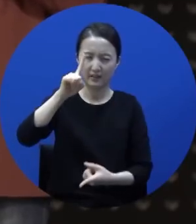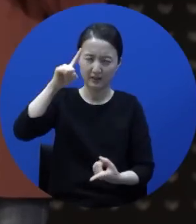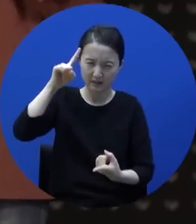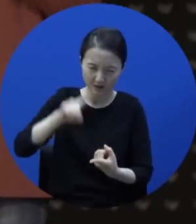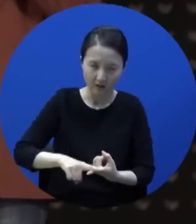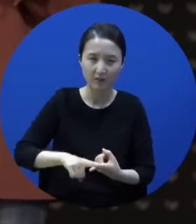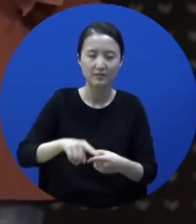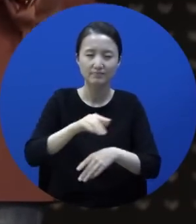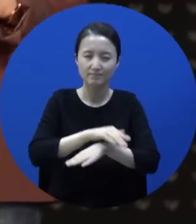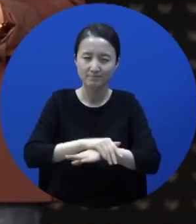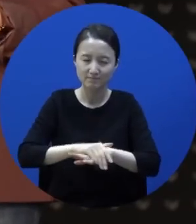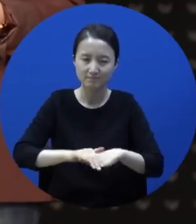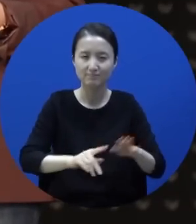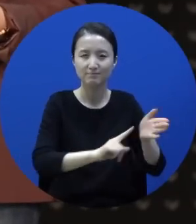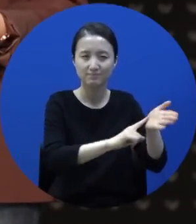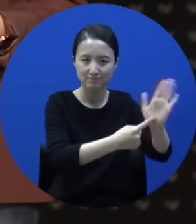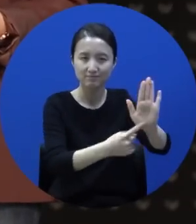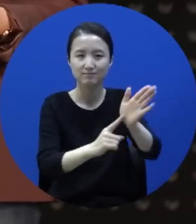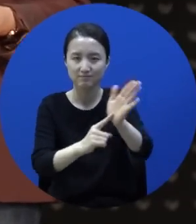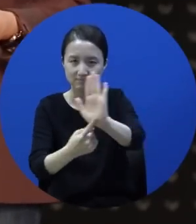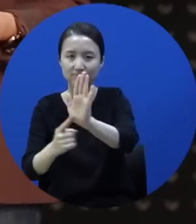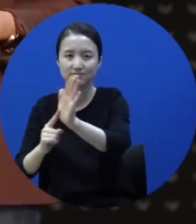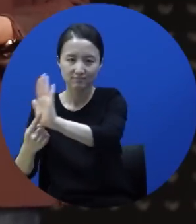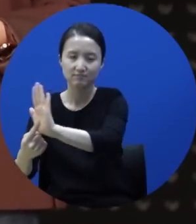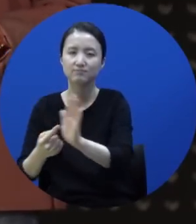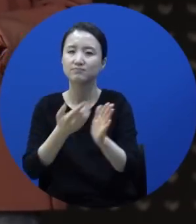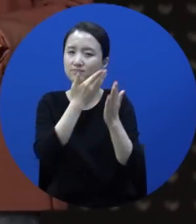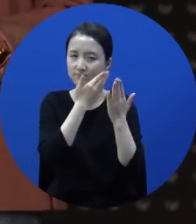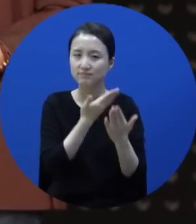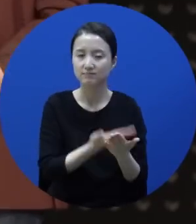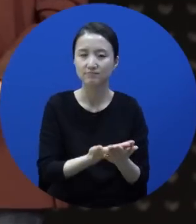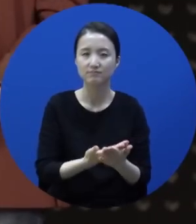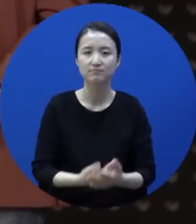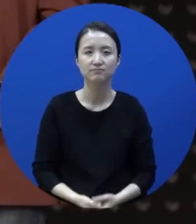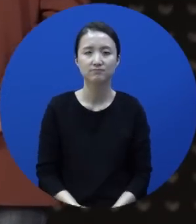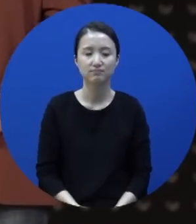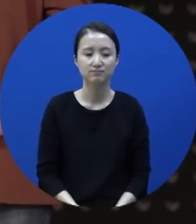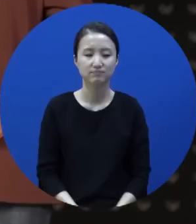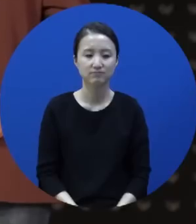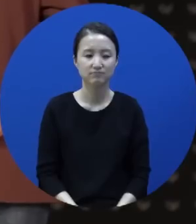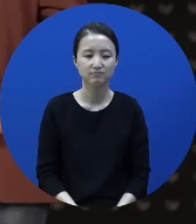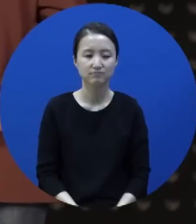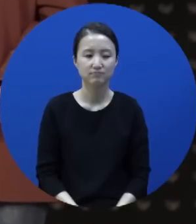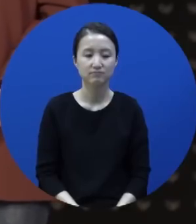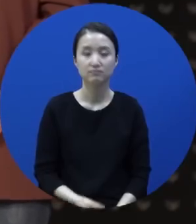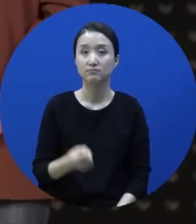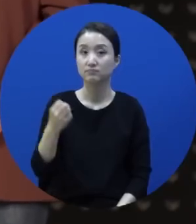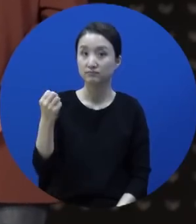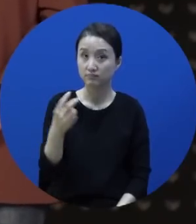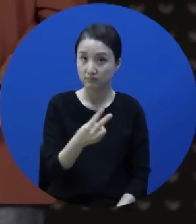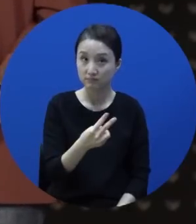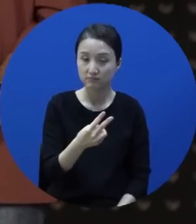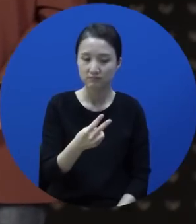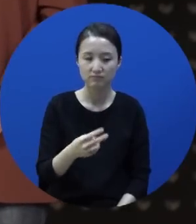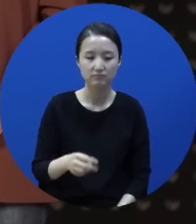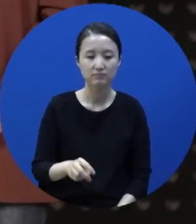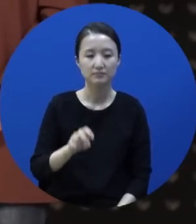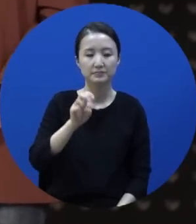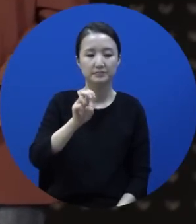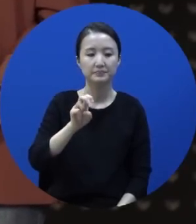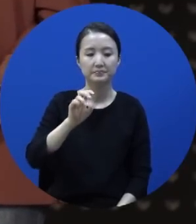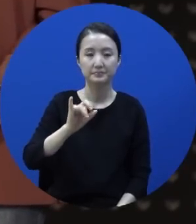보이네? 이런 생각들이 계속 들리도록 해야 된다라는 생각을 했던 거죠. 그리고 또 이제 미시라는 것에도